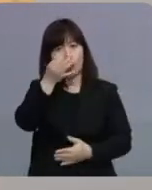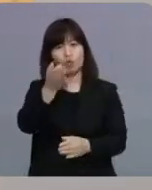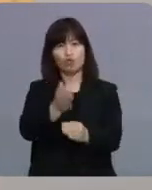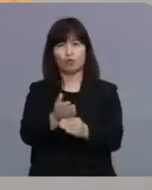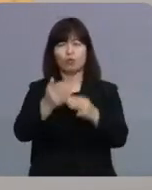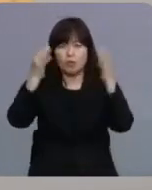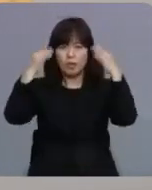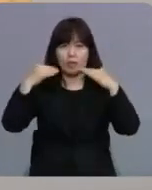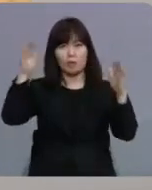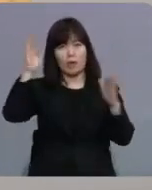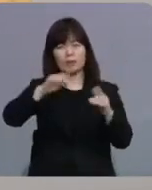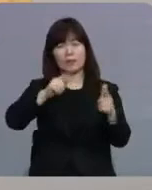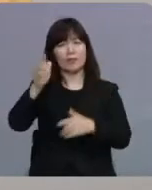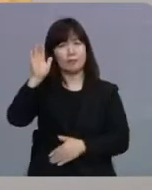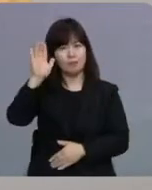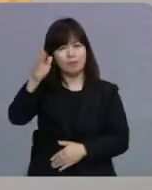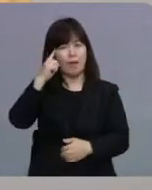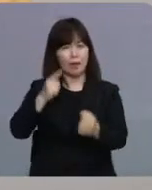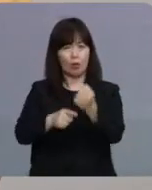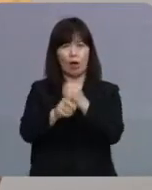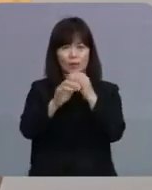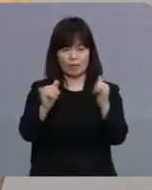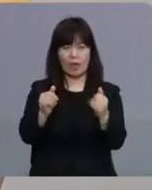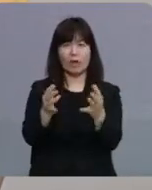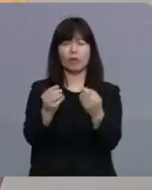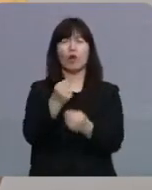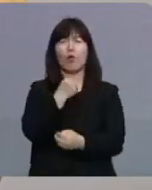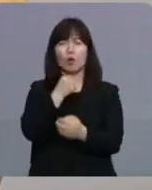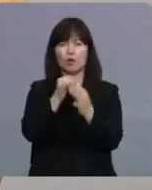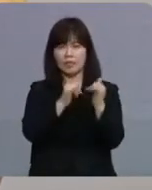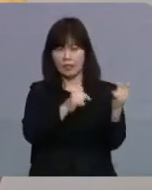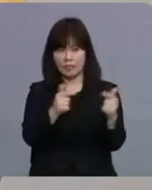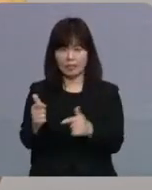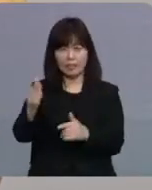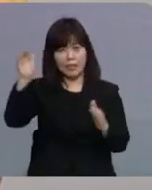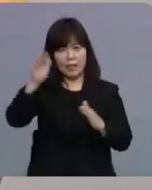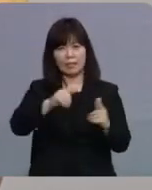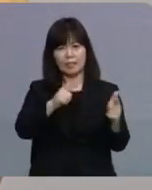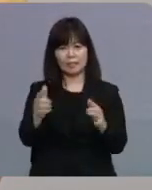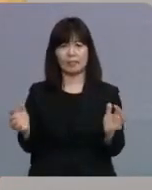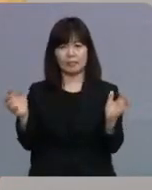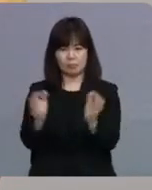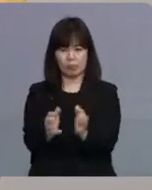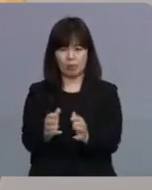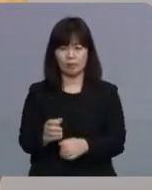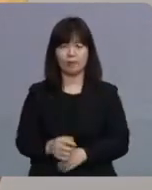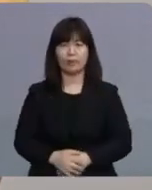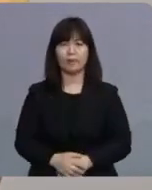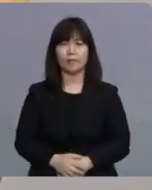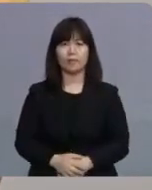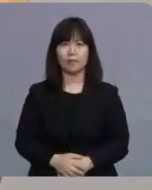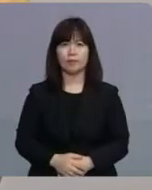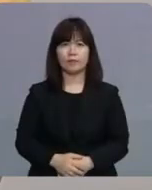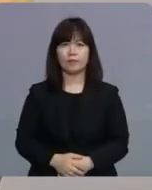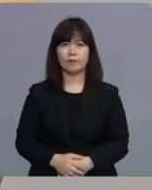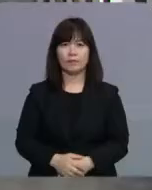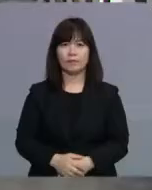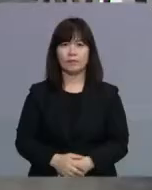여름방학을 맞아 미래의 과학자 또 수학자를 꿈꾸며 구슬땀을 흘리는 학생들을 오중호 기자가 만나봤습니다.